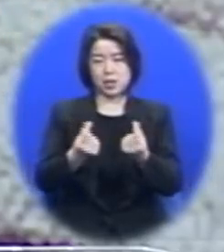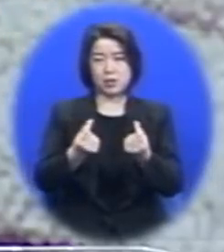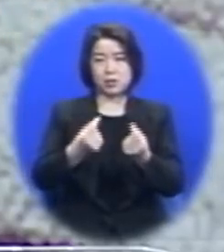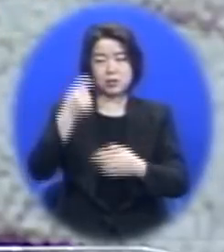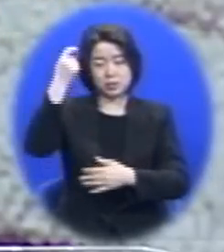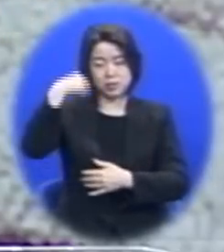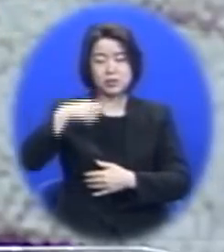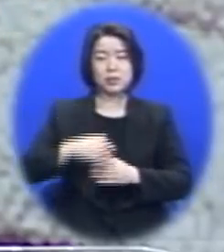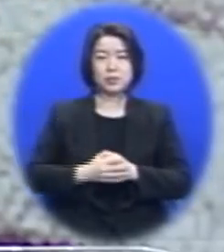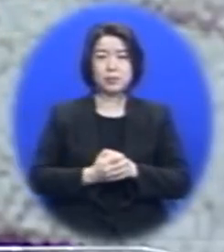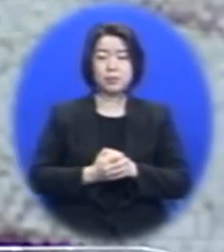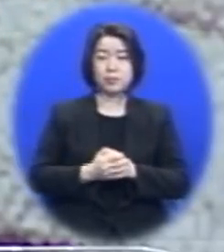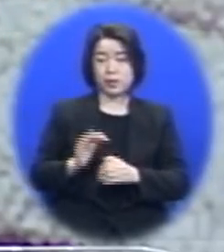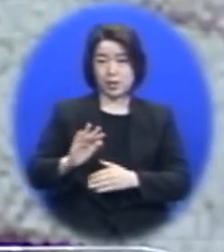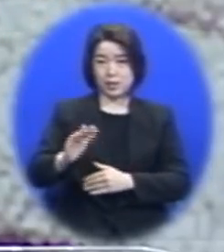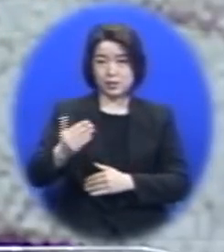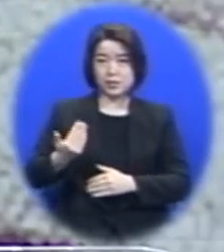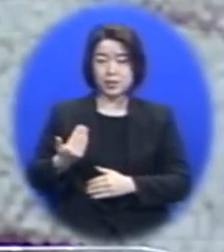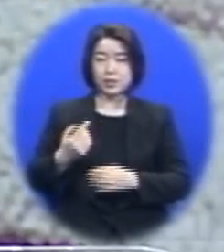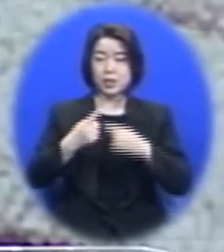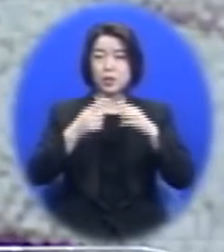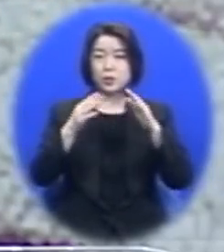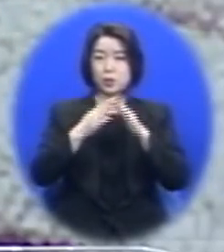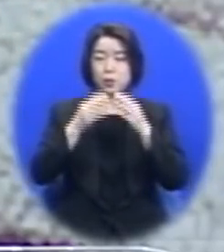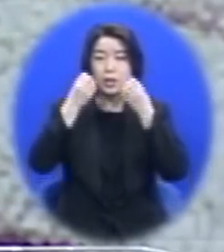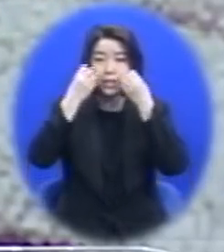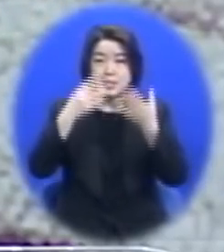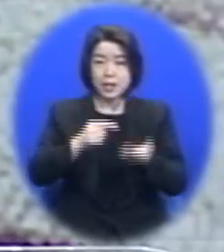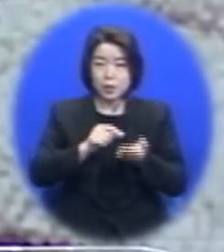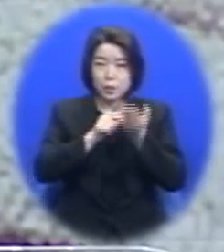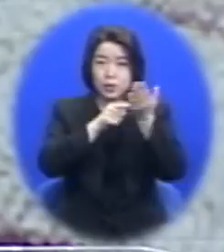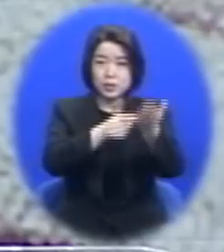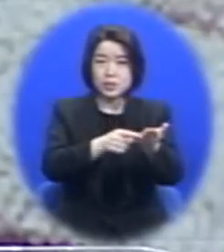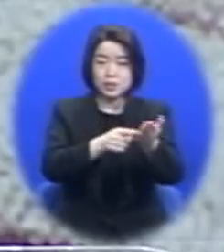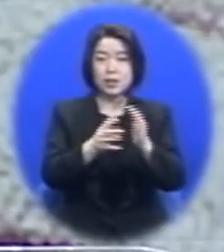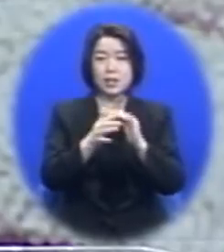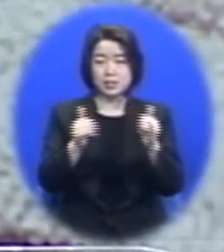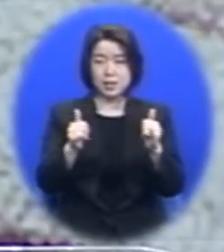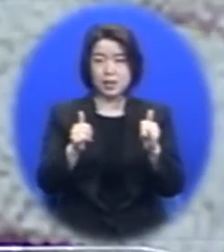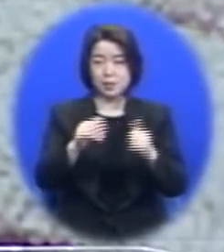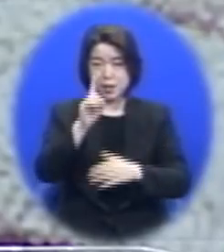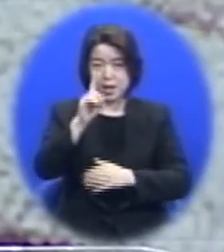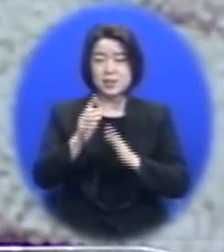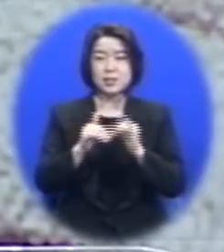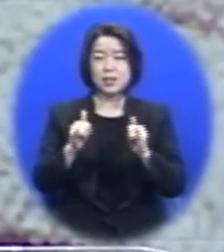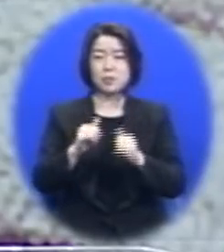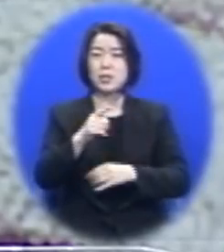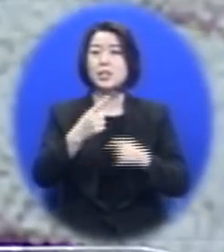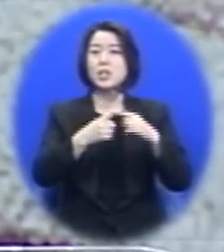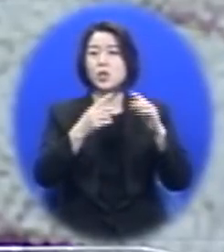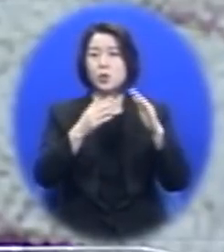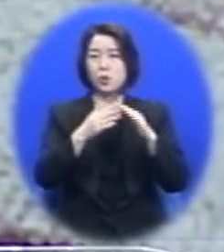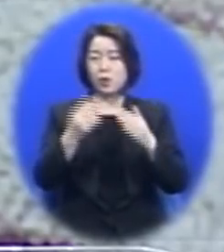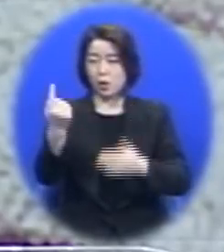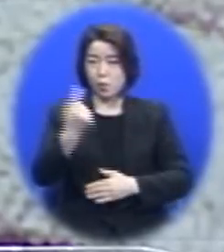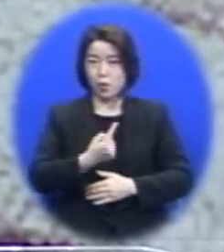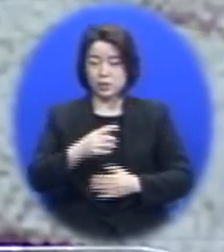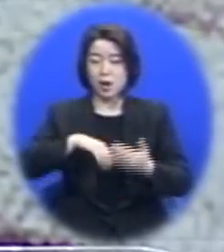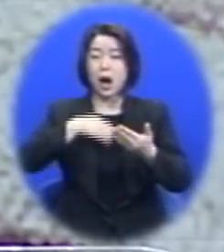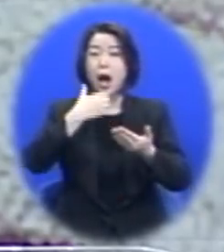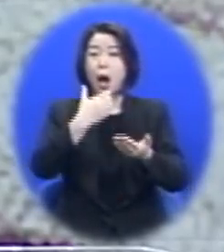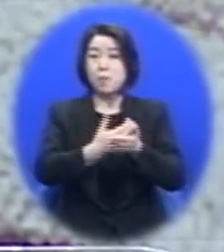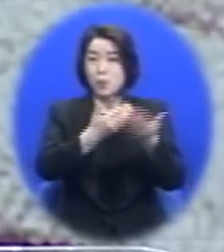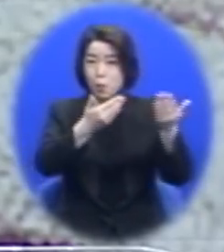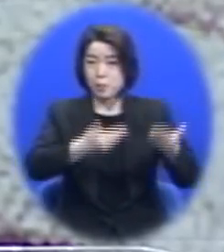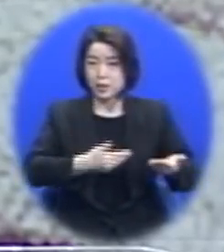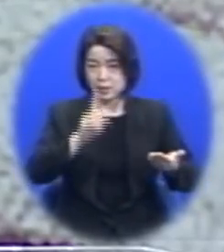최근에 교회의 등록에 오신 겨우 중에 한 분이 이 교회 와서 감동 받았던 게 있었다는 거예요